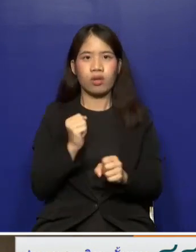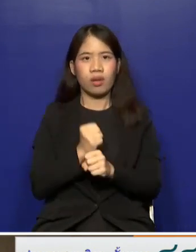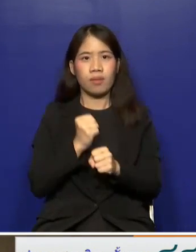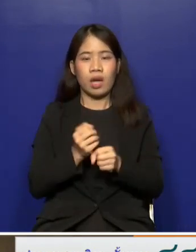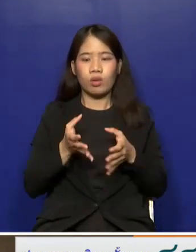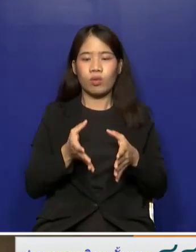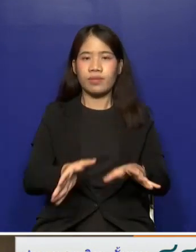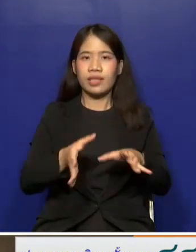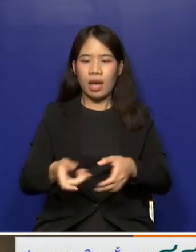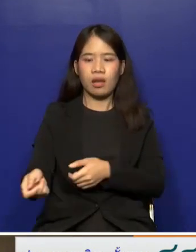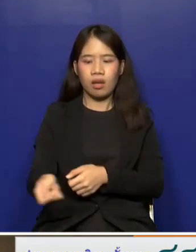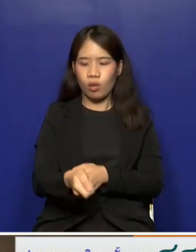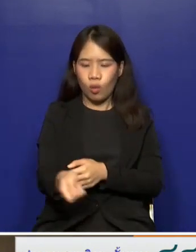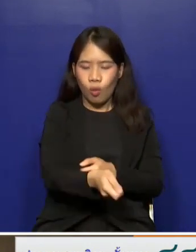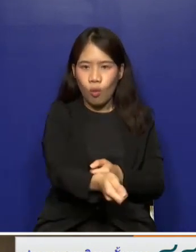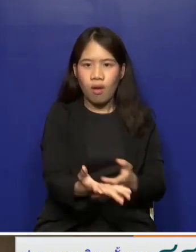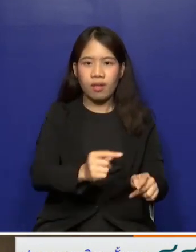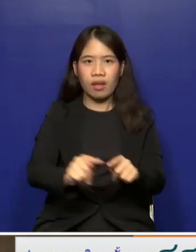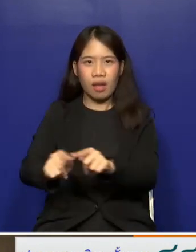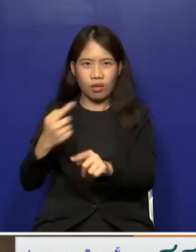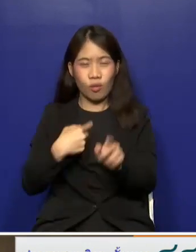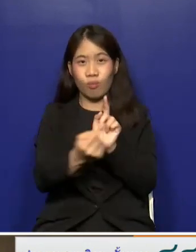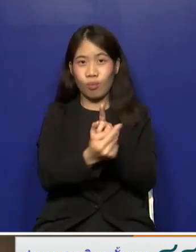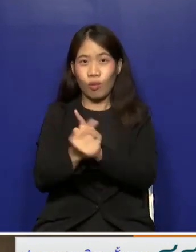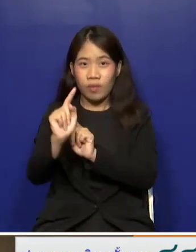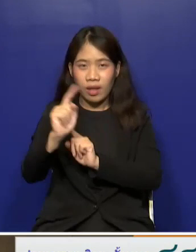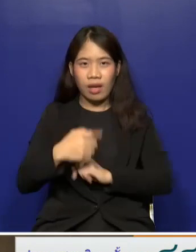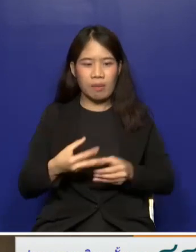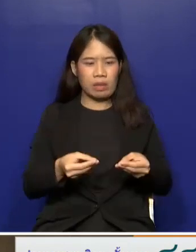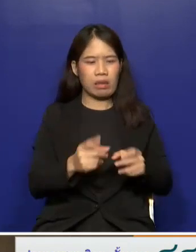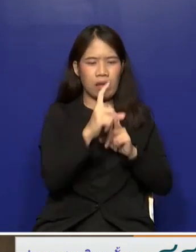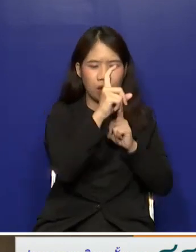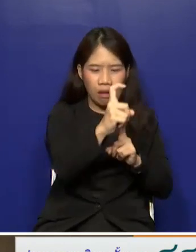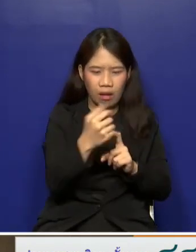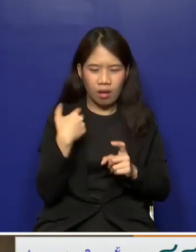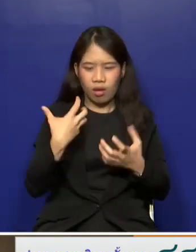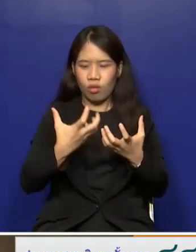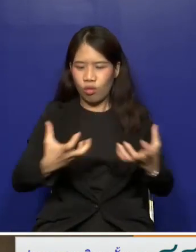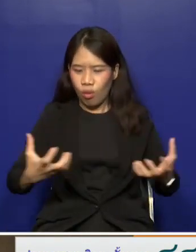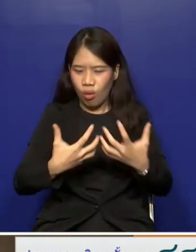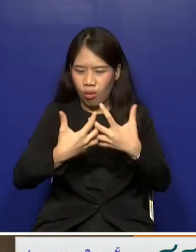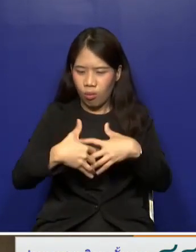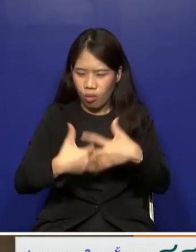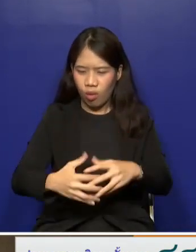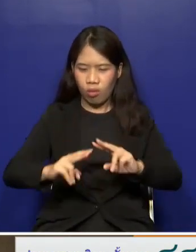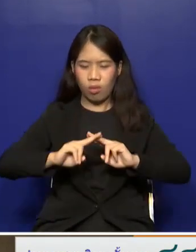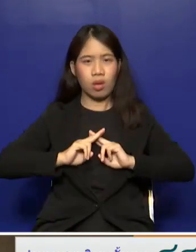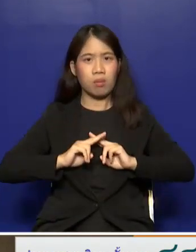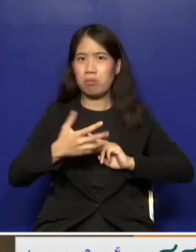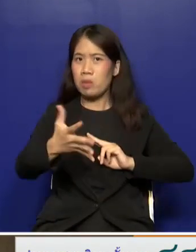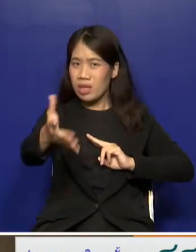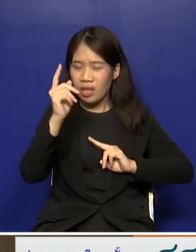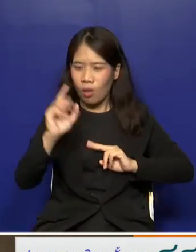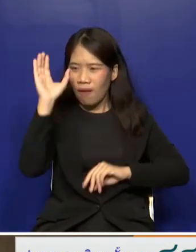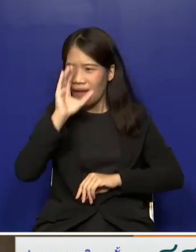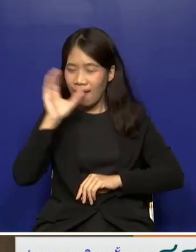ฝ่ายลักษาพนังานกวดขยะต้องเพชรอยู่กพนที่เสียงไม่มีแ้กระทงอุปกรณป้องกสวนบุคคลจะต้องจัดหาเองจั